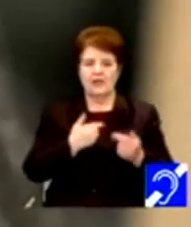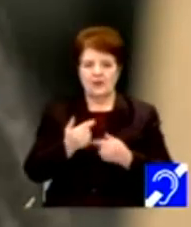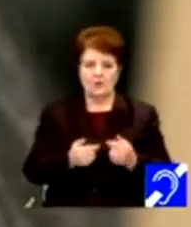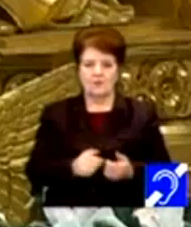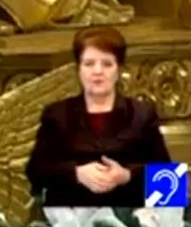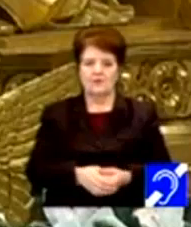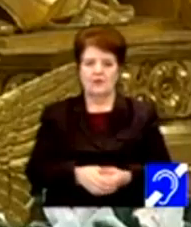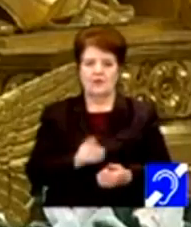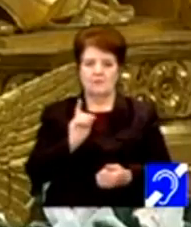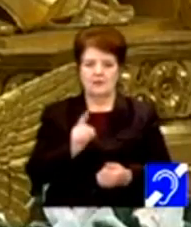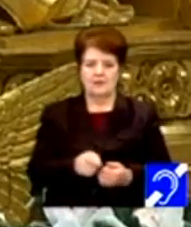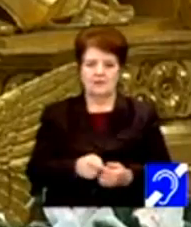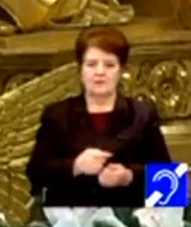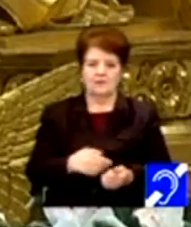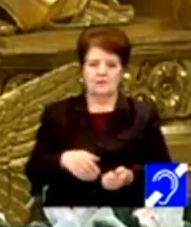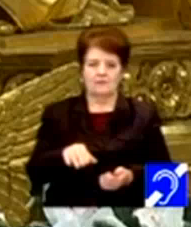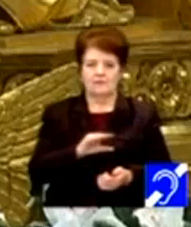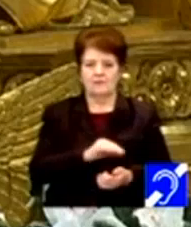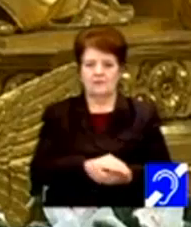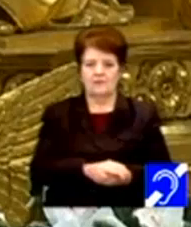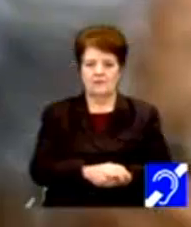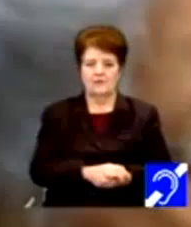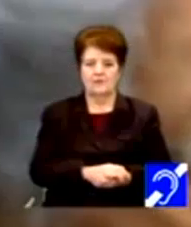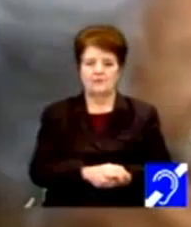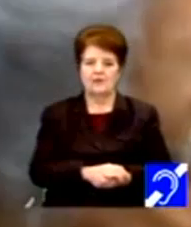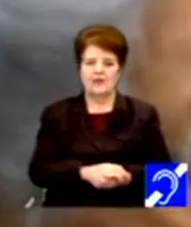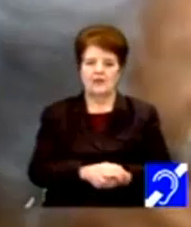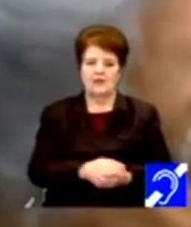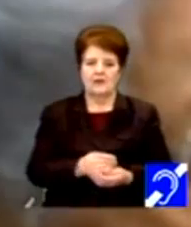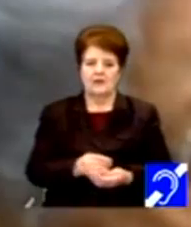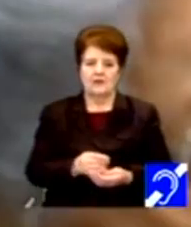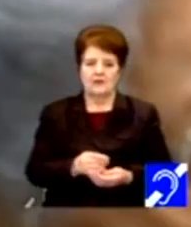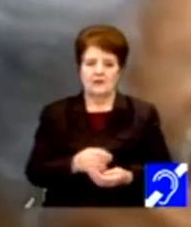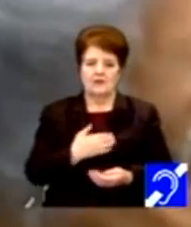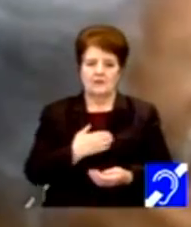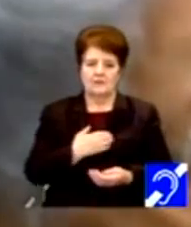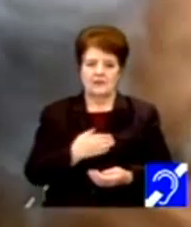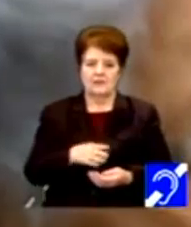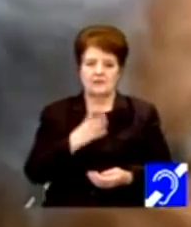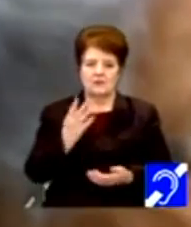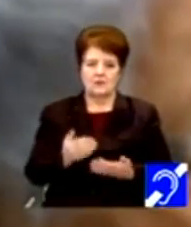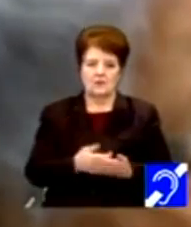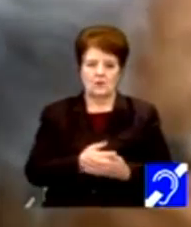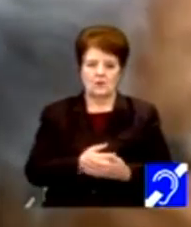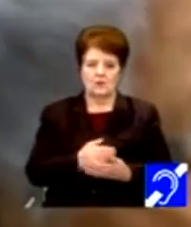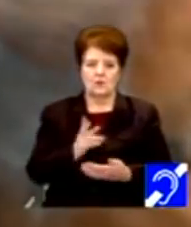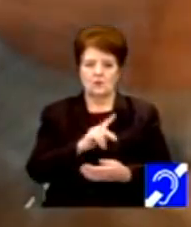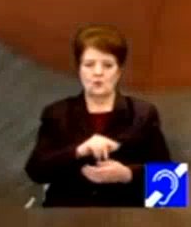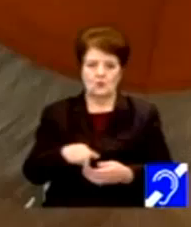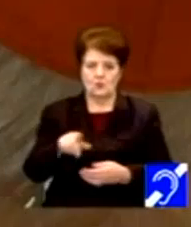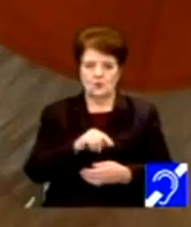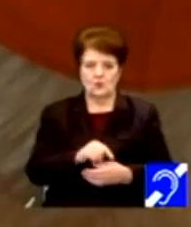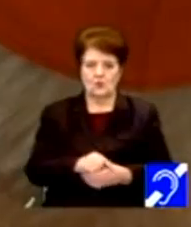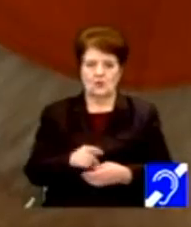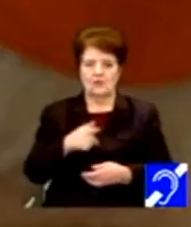dice: ti amo, ti amerò sempre, nel prezioso, sei prezioso ai miei